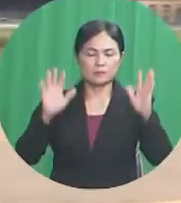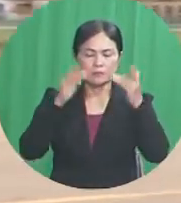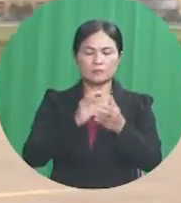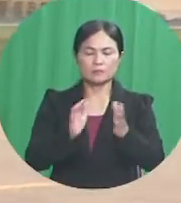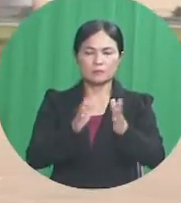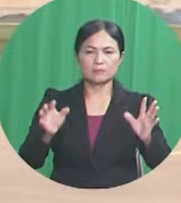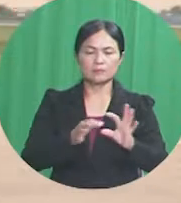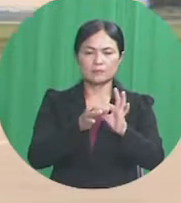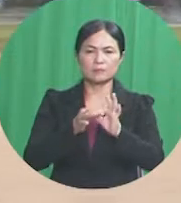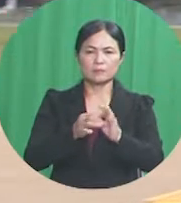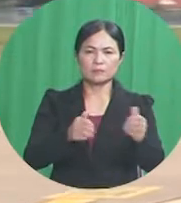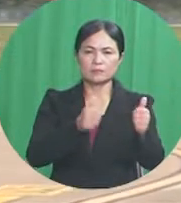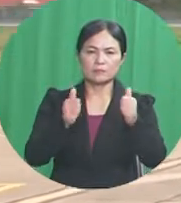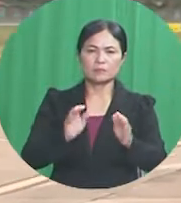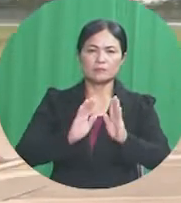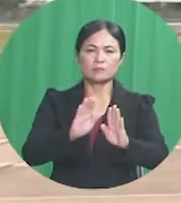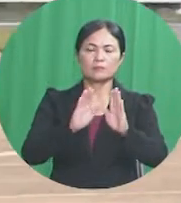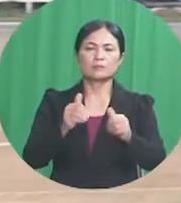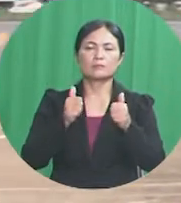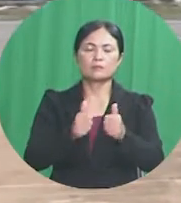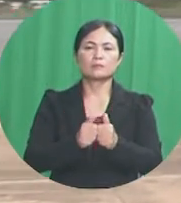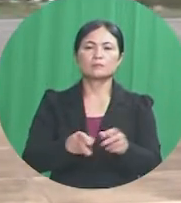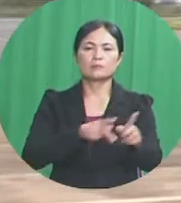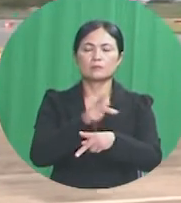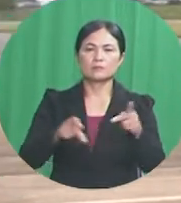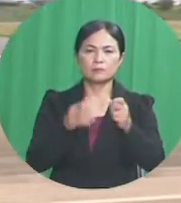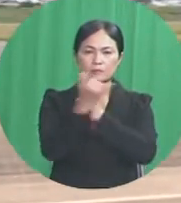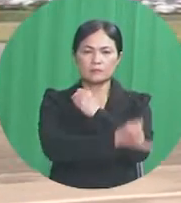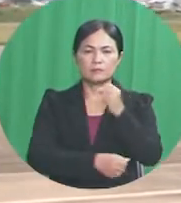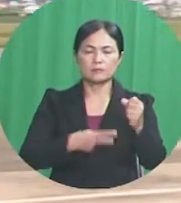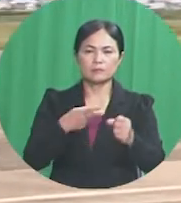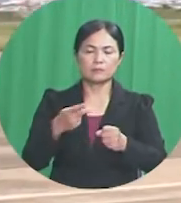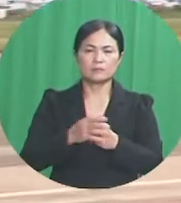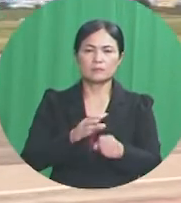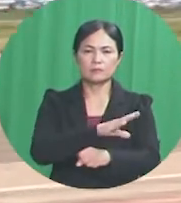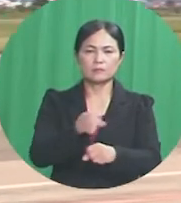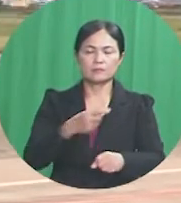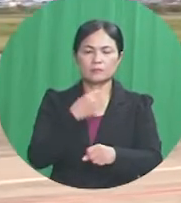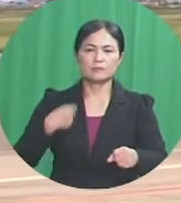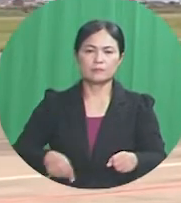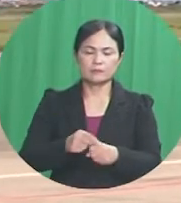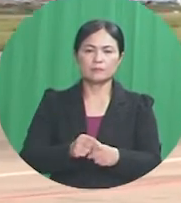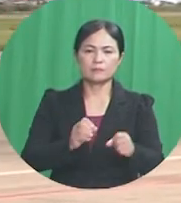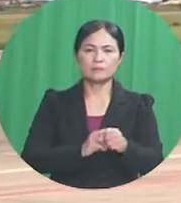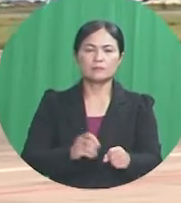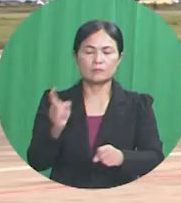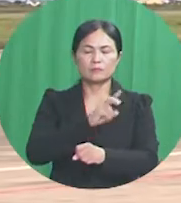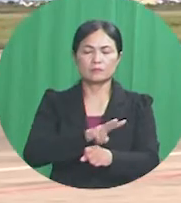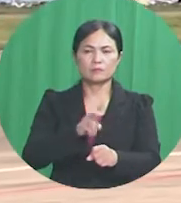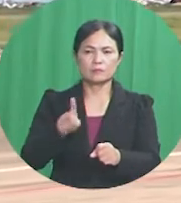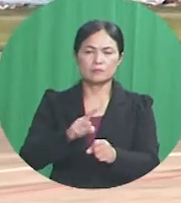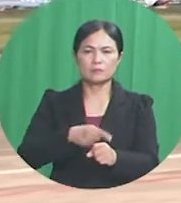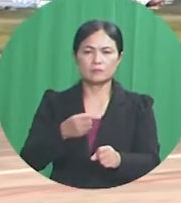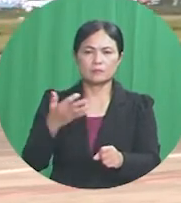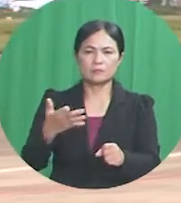មហាសាមគ្គីភាពដ៏ល្អវិសេសវិសាលរវាងប្រជាជននៃប្រទេសយើងទាំងពីរកម្ពុជាចិនចាប់តាំងពីថ្ងៃទី21